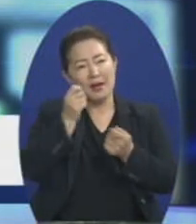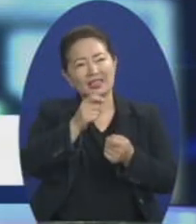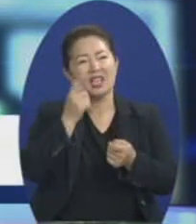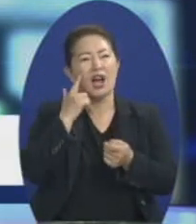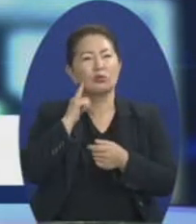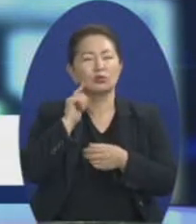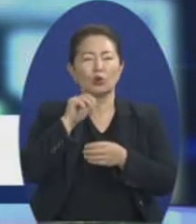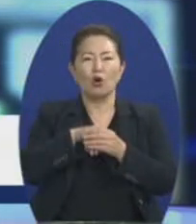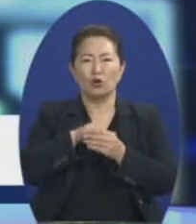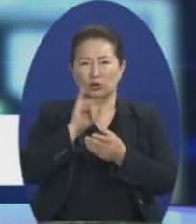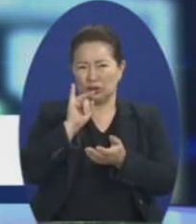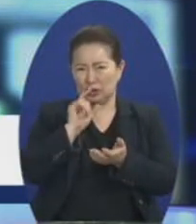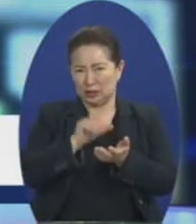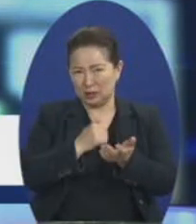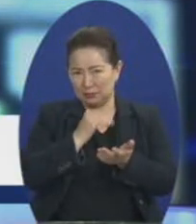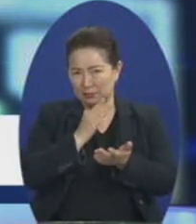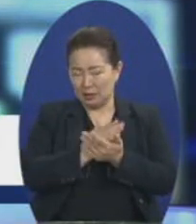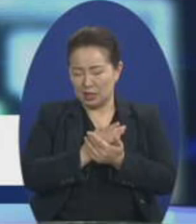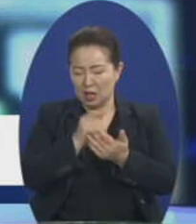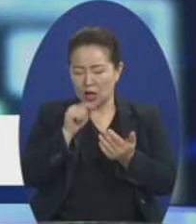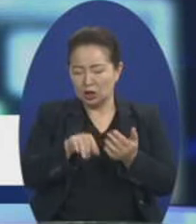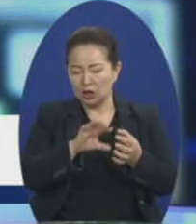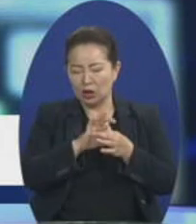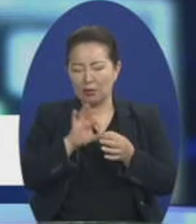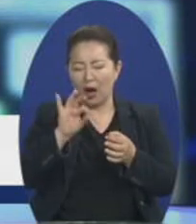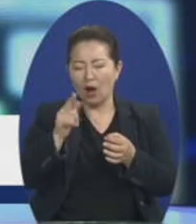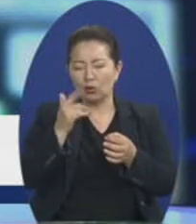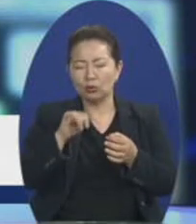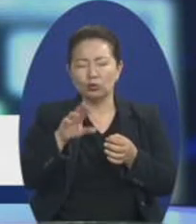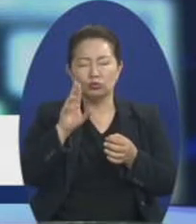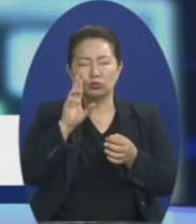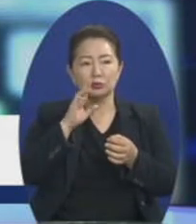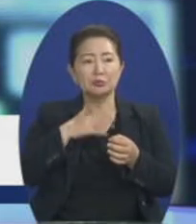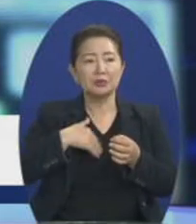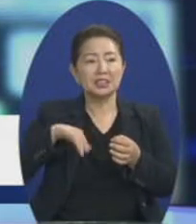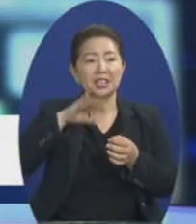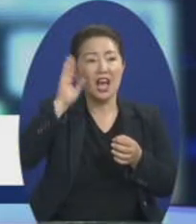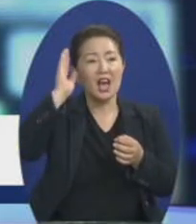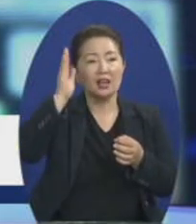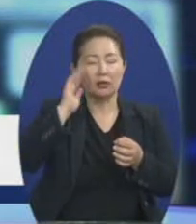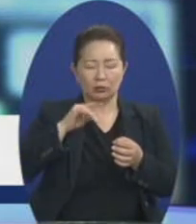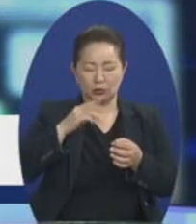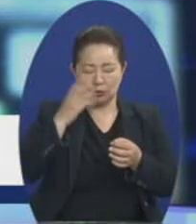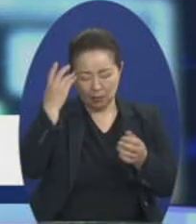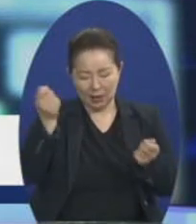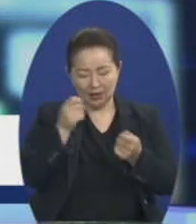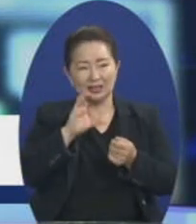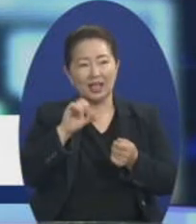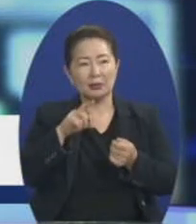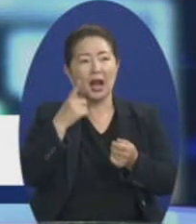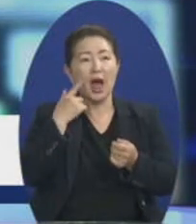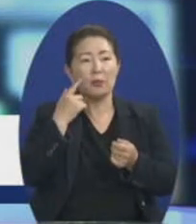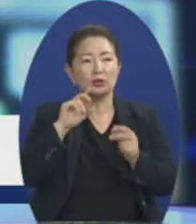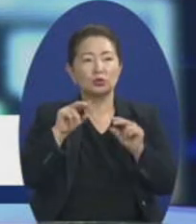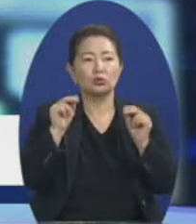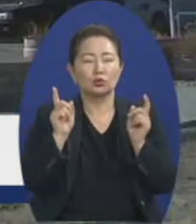оролцоо их байна. За энэ хүрээнд аюулгүй хүнс бидний ирээдүй гэсэн сэдвтэй мал аж ахуйн салбар дахь эмэгтэй уулзалтыг зохион